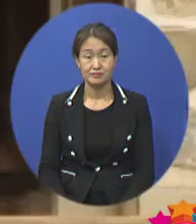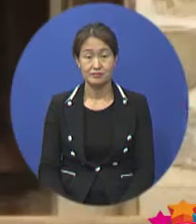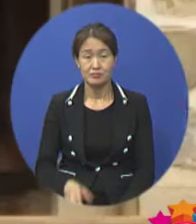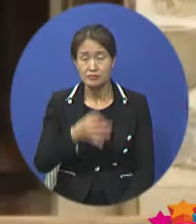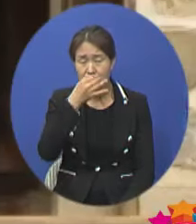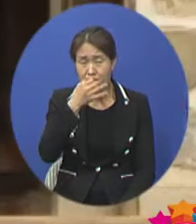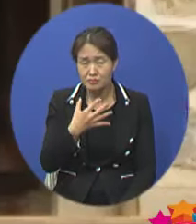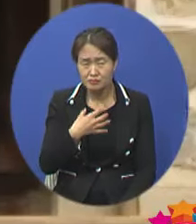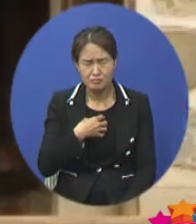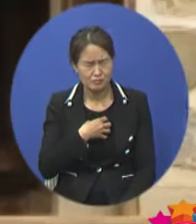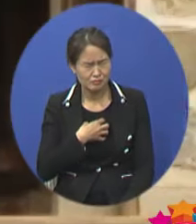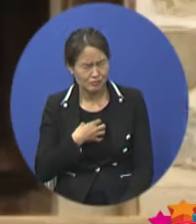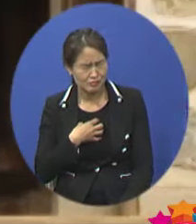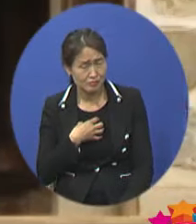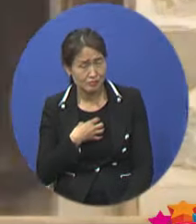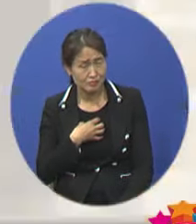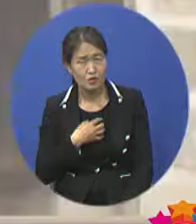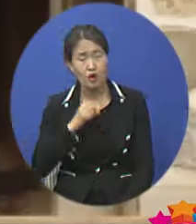힘들어도